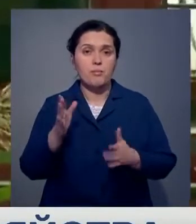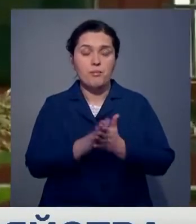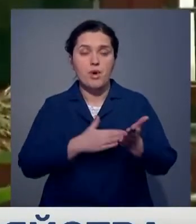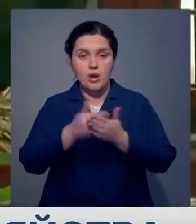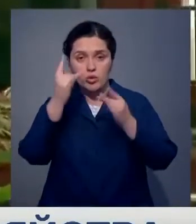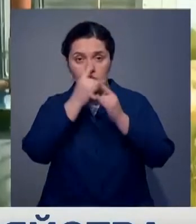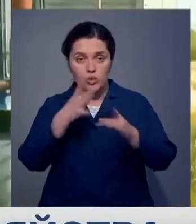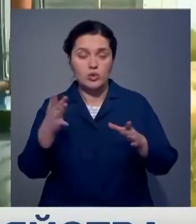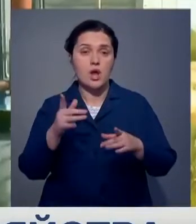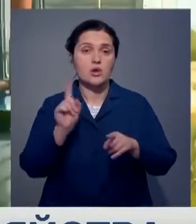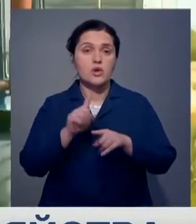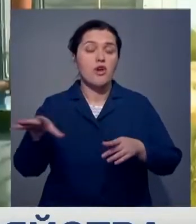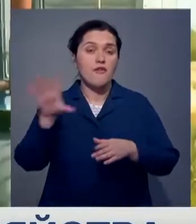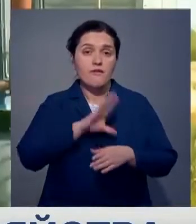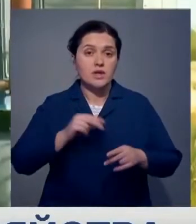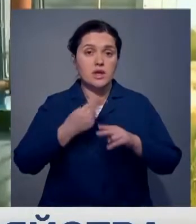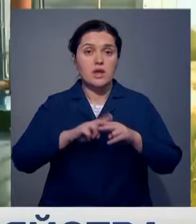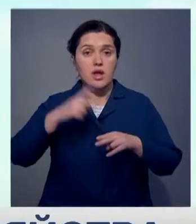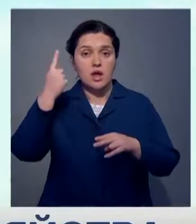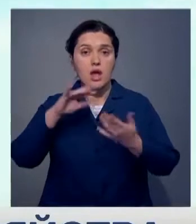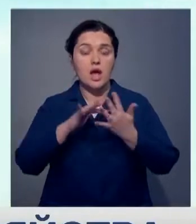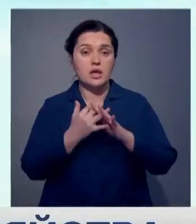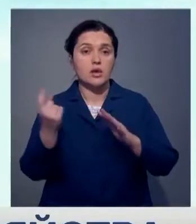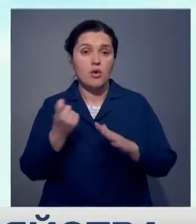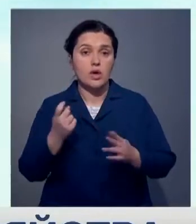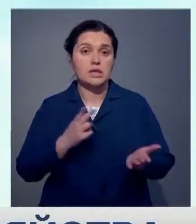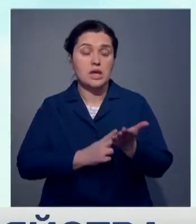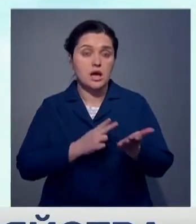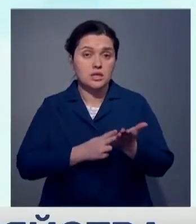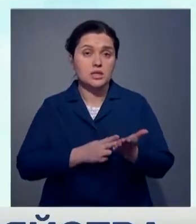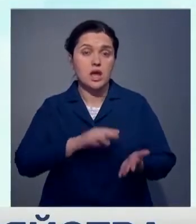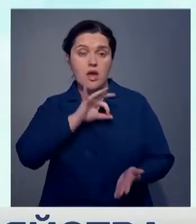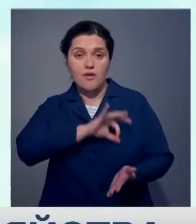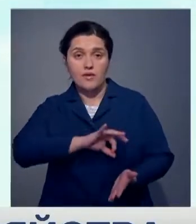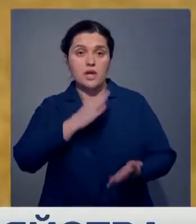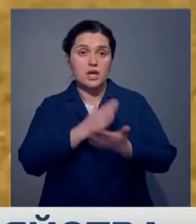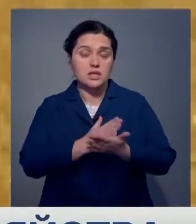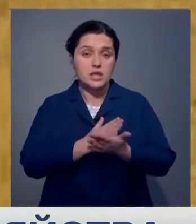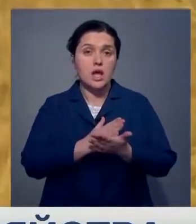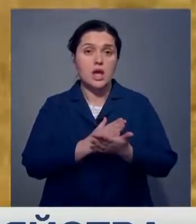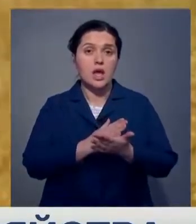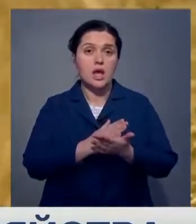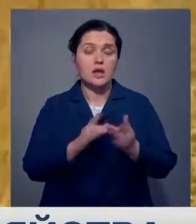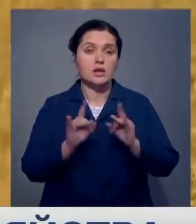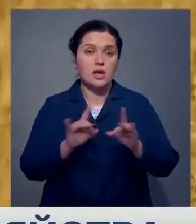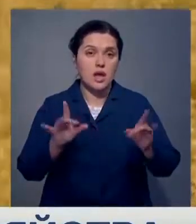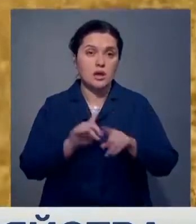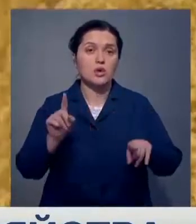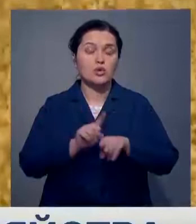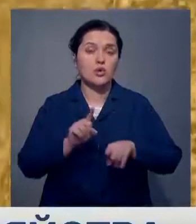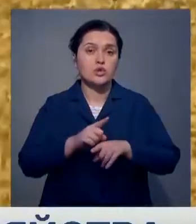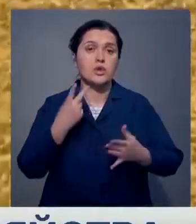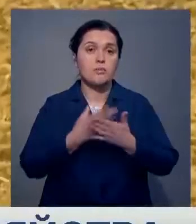том, что все инициативы первого президента в агроотрасли доказали свою жизнеспособность и эффективность, говорят и показатели.